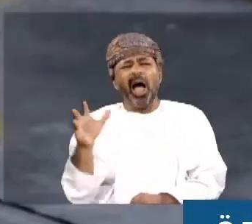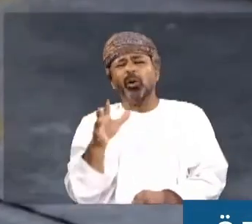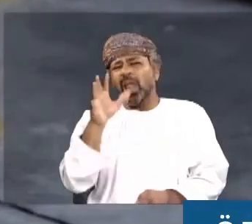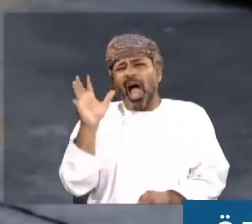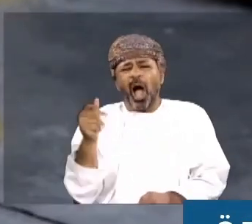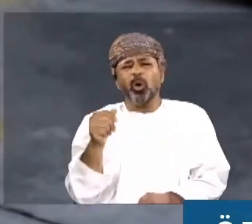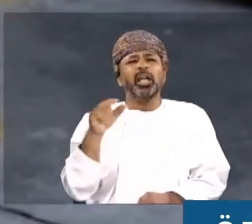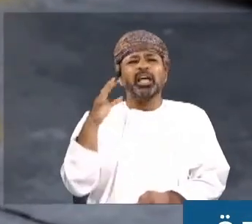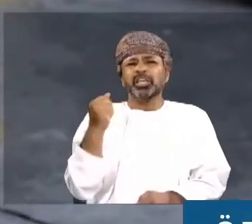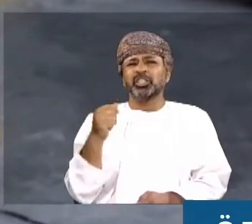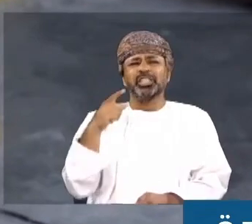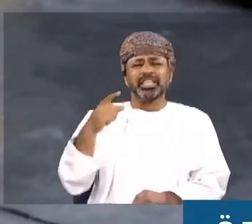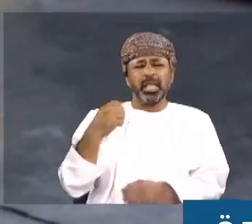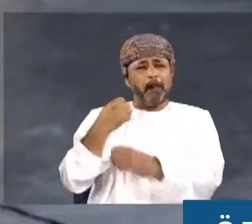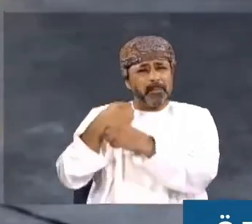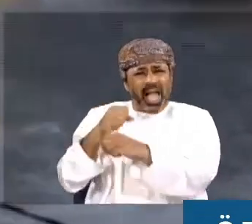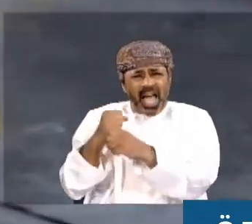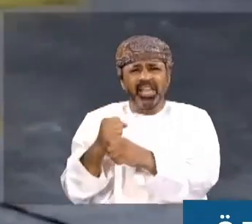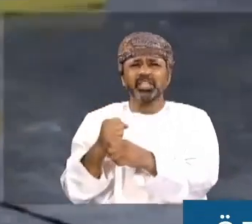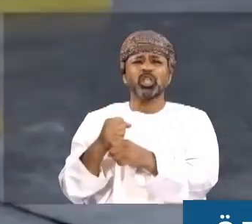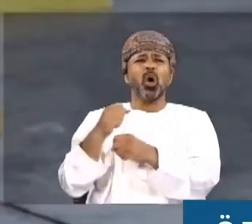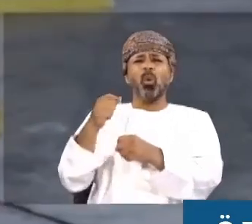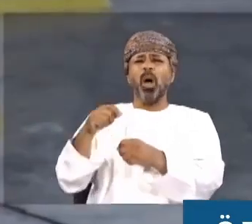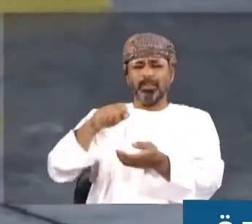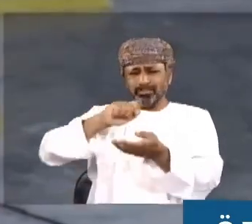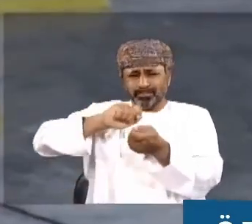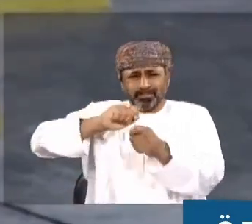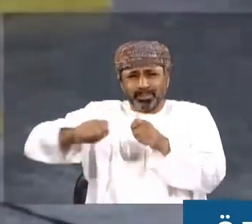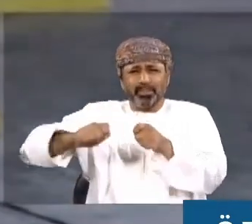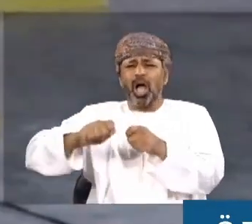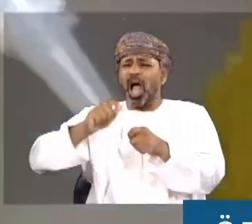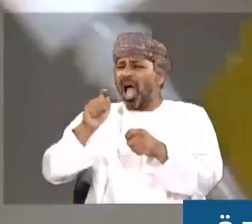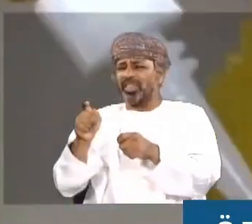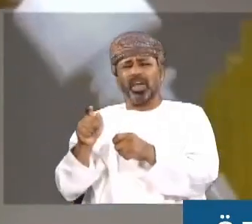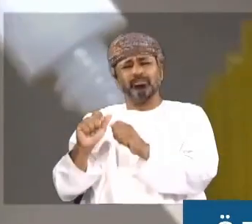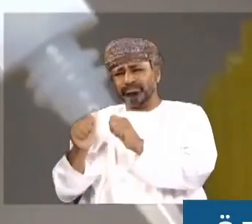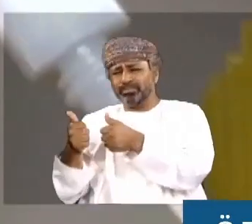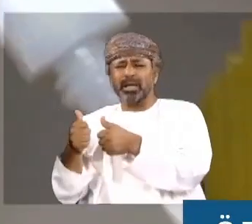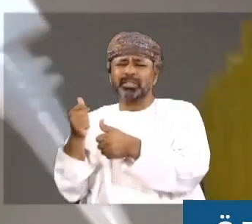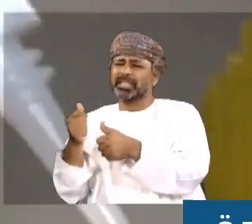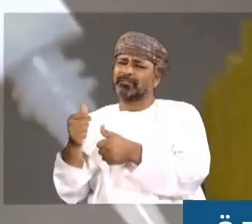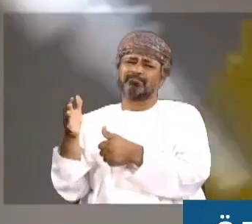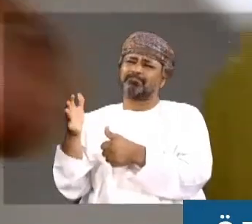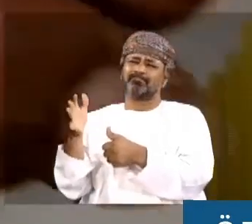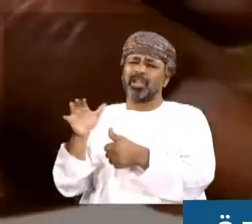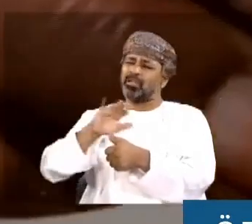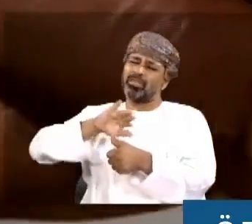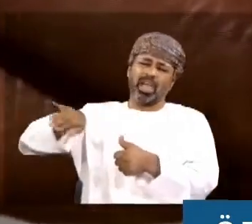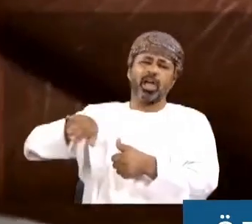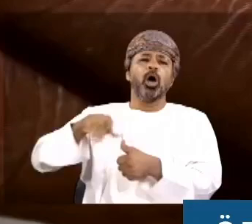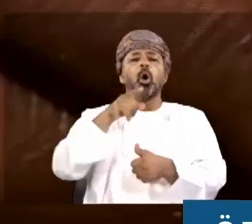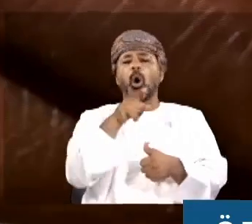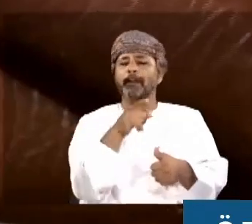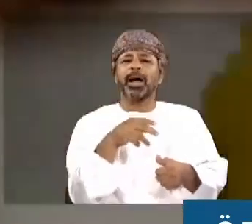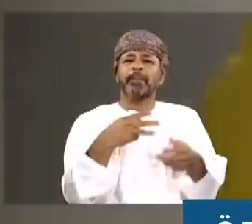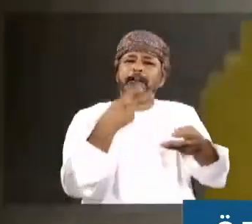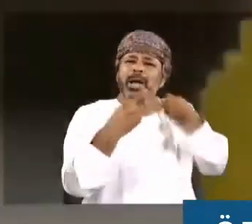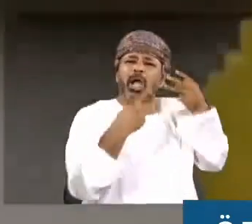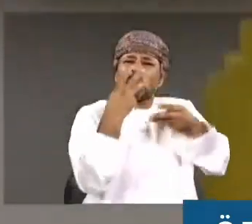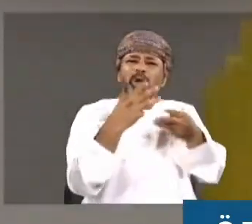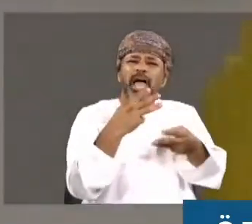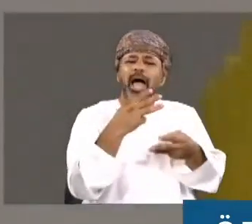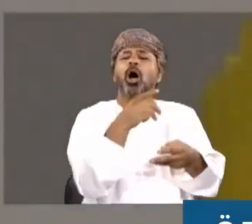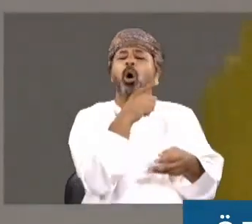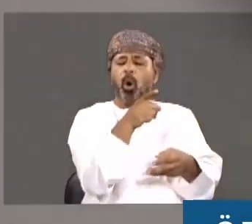استخدام عيدان المكانس والثقاب لكن لم تخرج الأعمال بالشكل الذي أراده. وإلى جانب